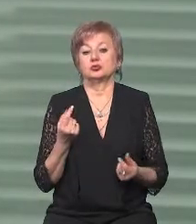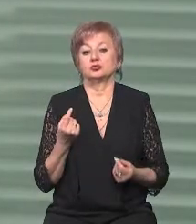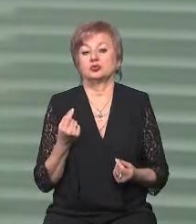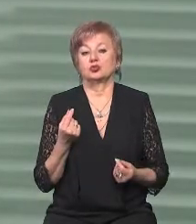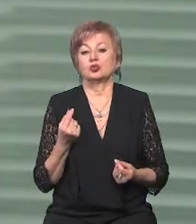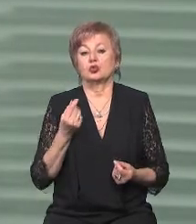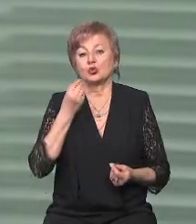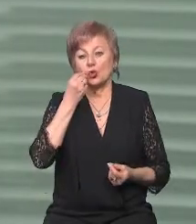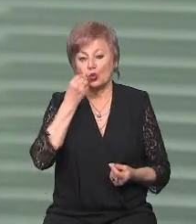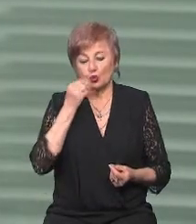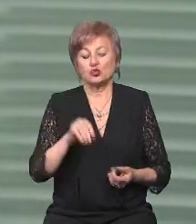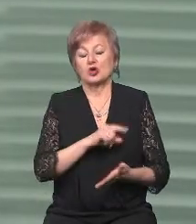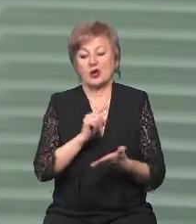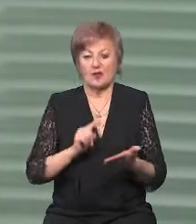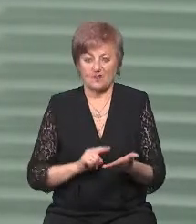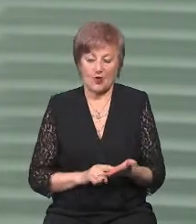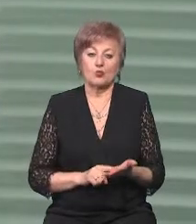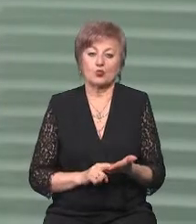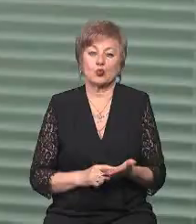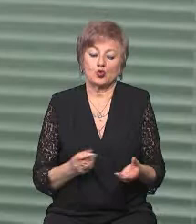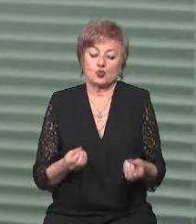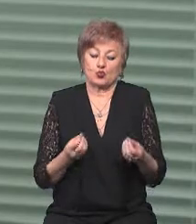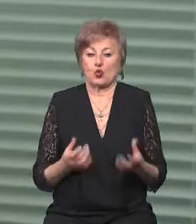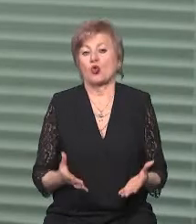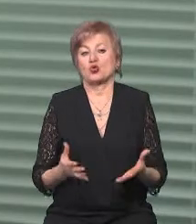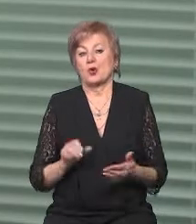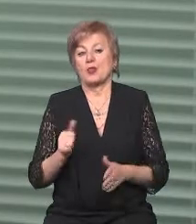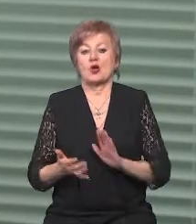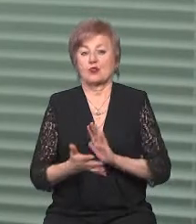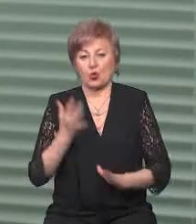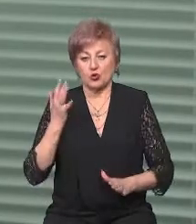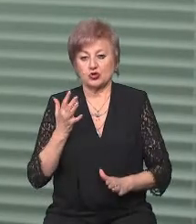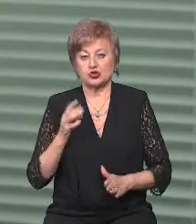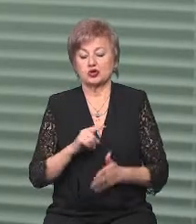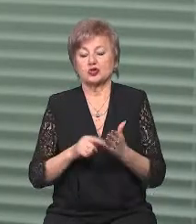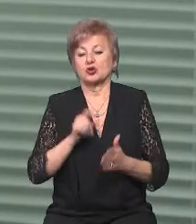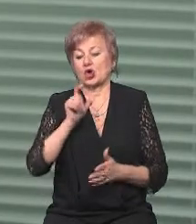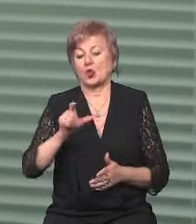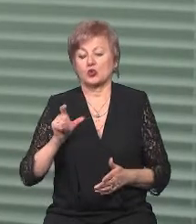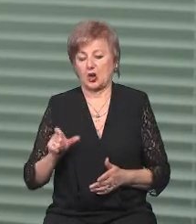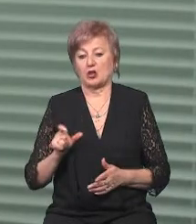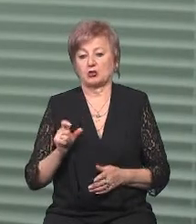саме по Гуляйполю, це питання буде вже простішим. В першу чергу це питання кадрів забезпечення,